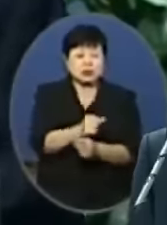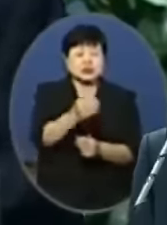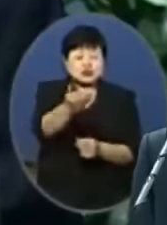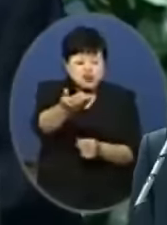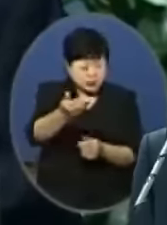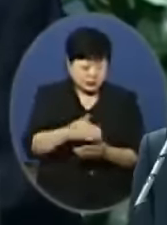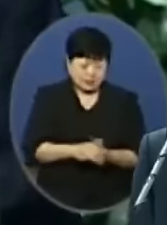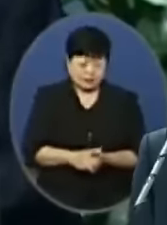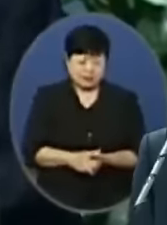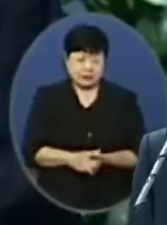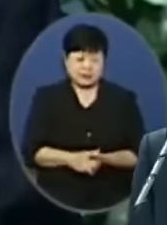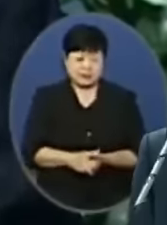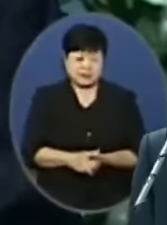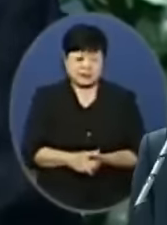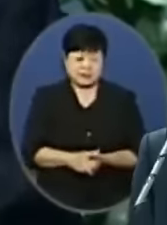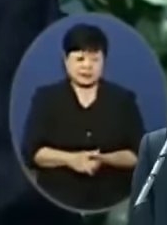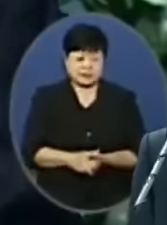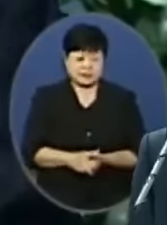되는 것입니다.